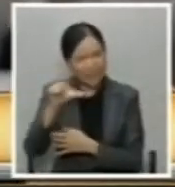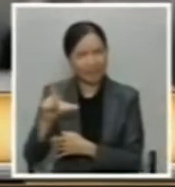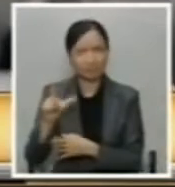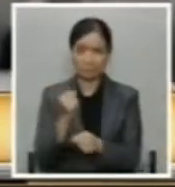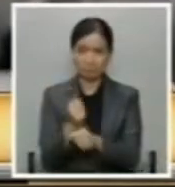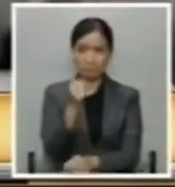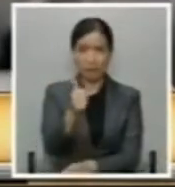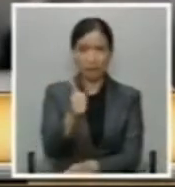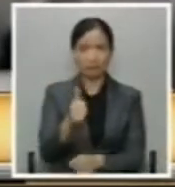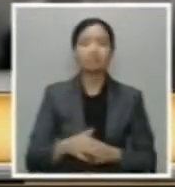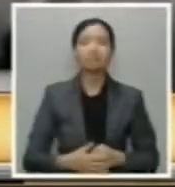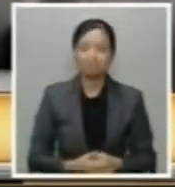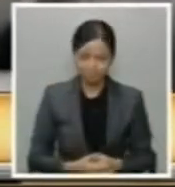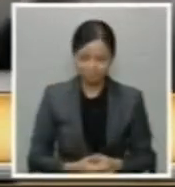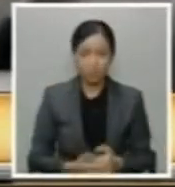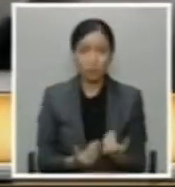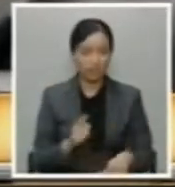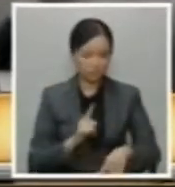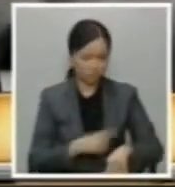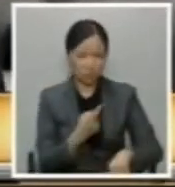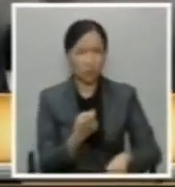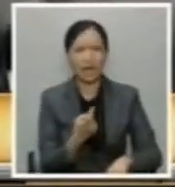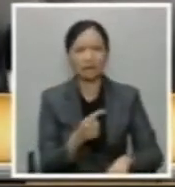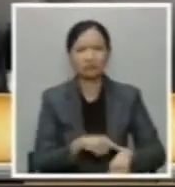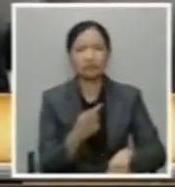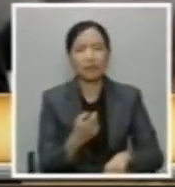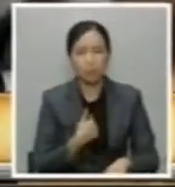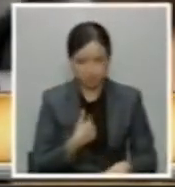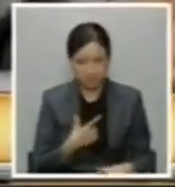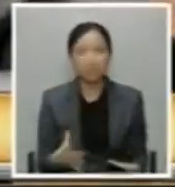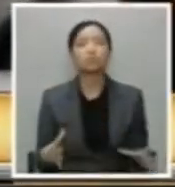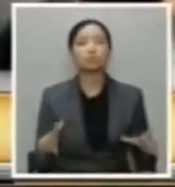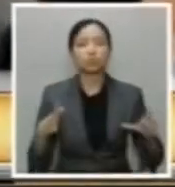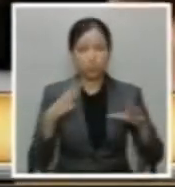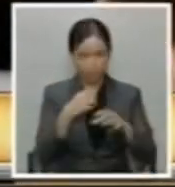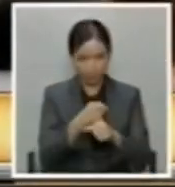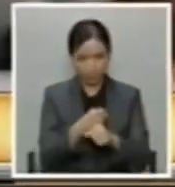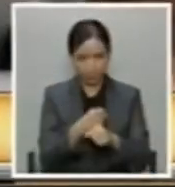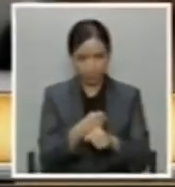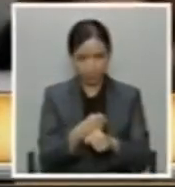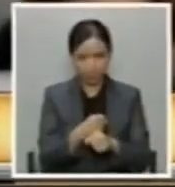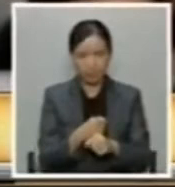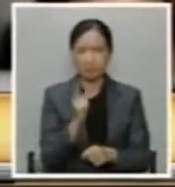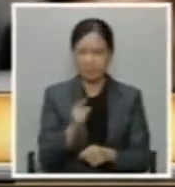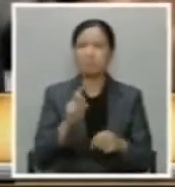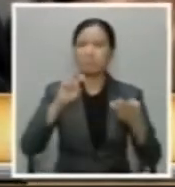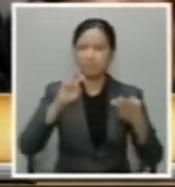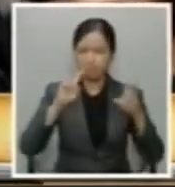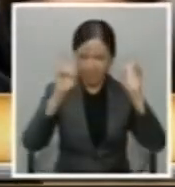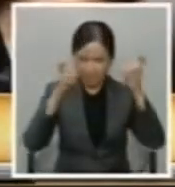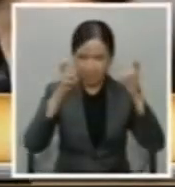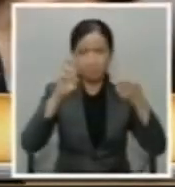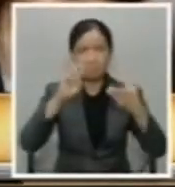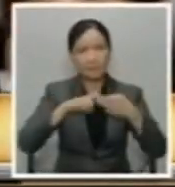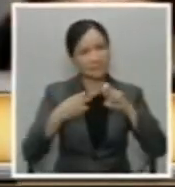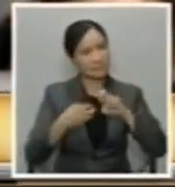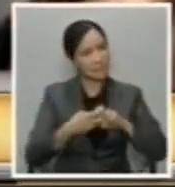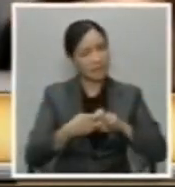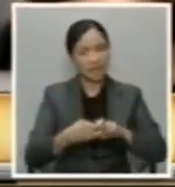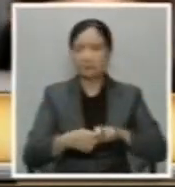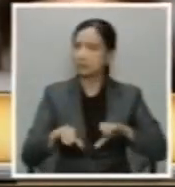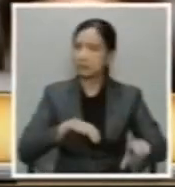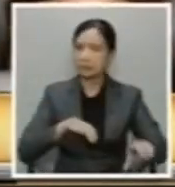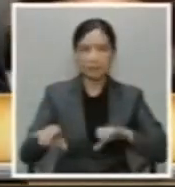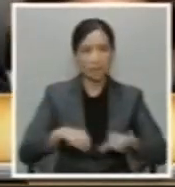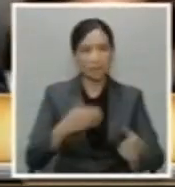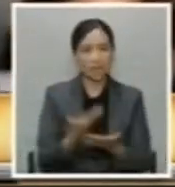พราะนั้นเพื่อไม่ให้เป็นการเสียเวลาผมอยากที่จะสรุปประเด็นที่ผมมองว่ายังเป็นประเด็นปัญหานะครับในการบริหาร